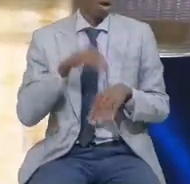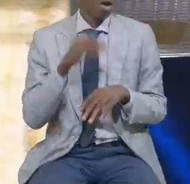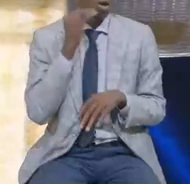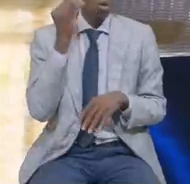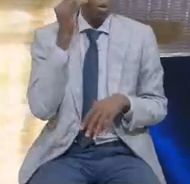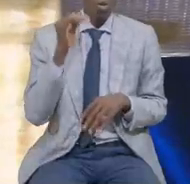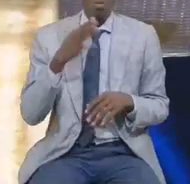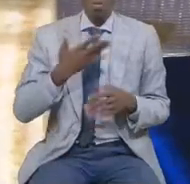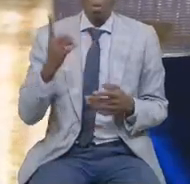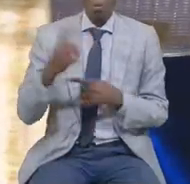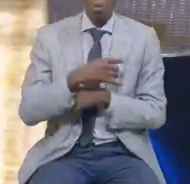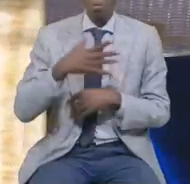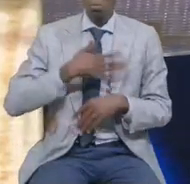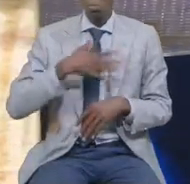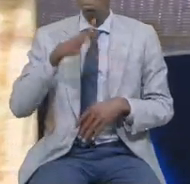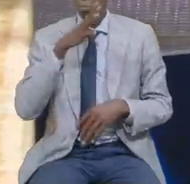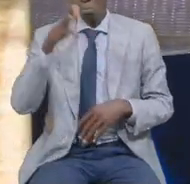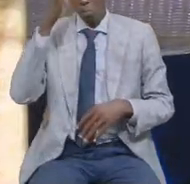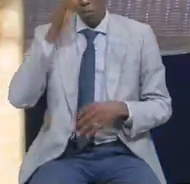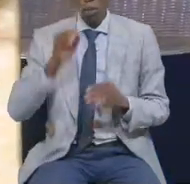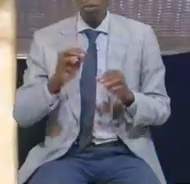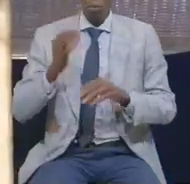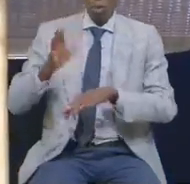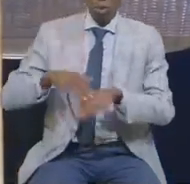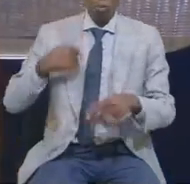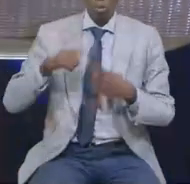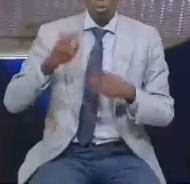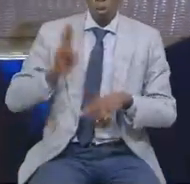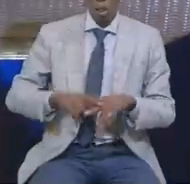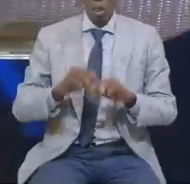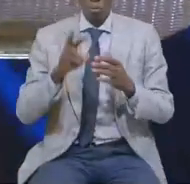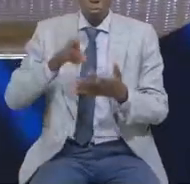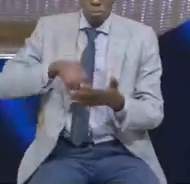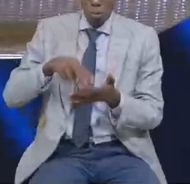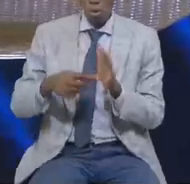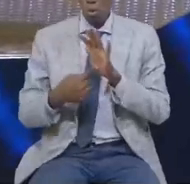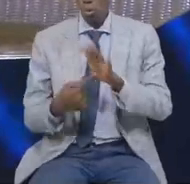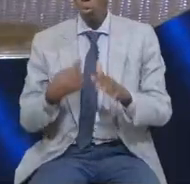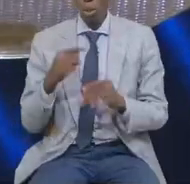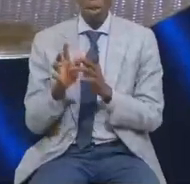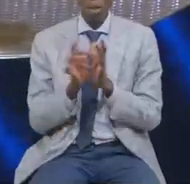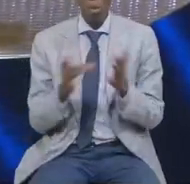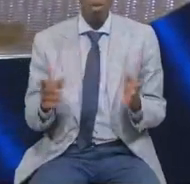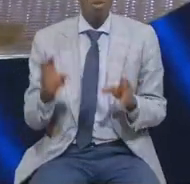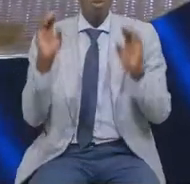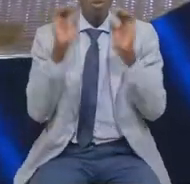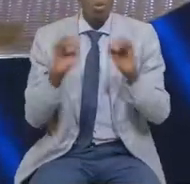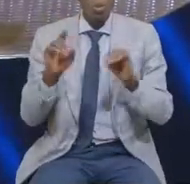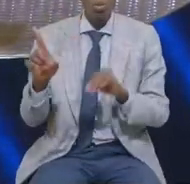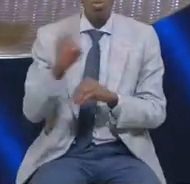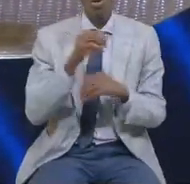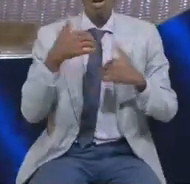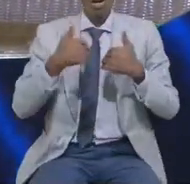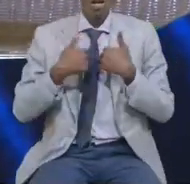et maman m'ont lu la parole de Dieu. Alors, il n'avait plus de conviction, il n'avait plus d'esprit.